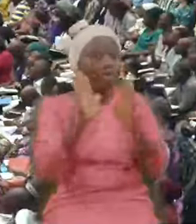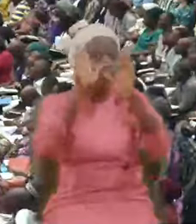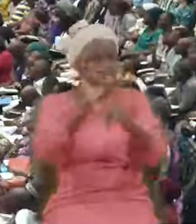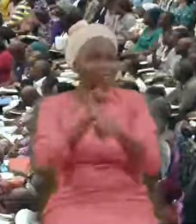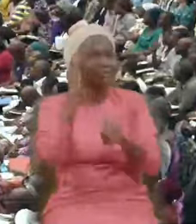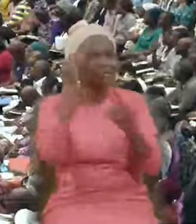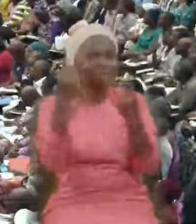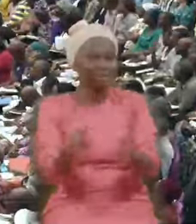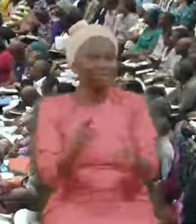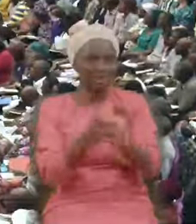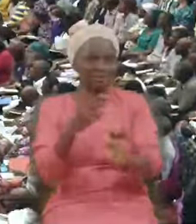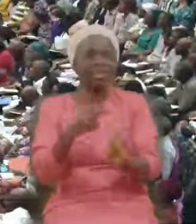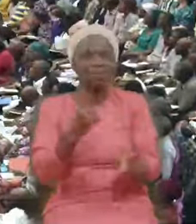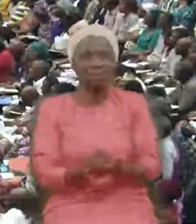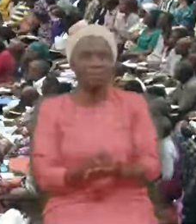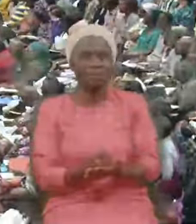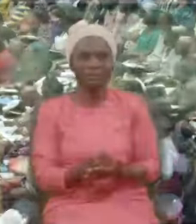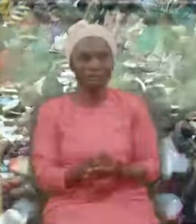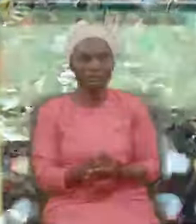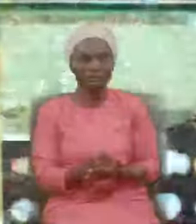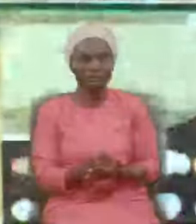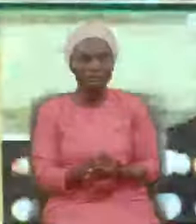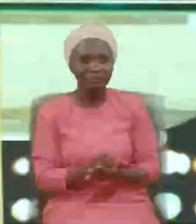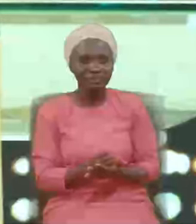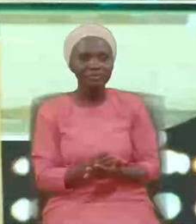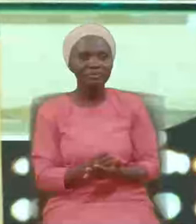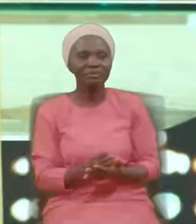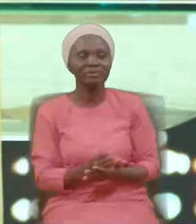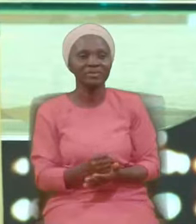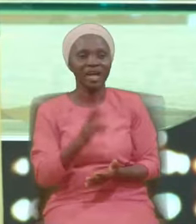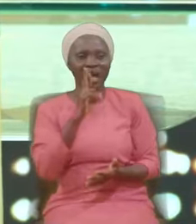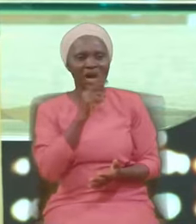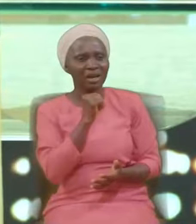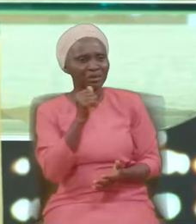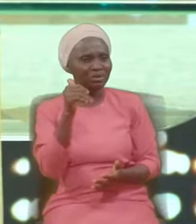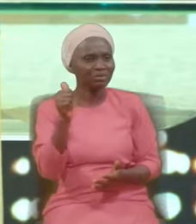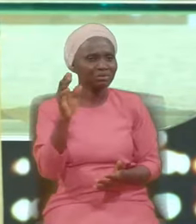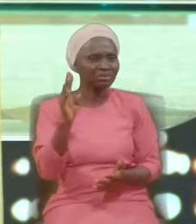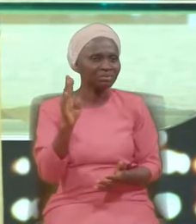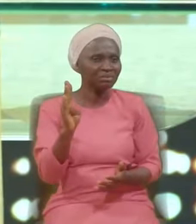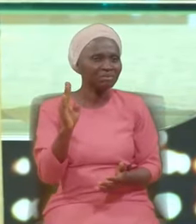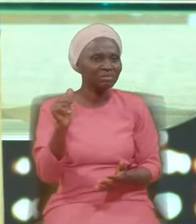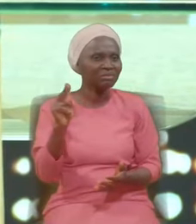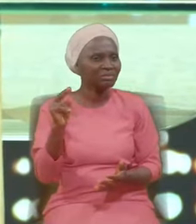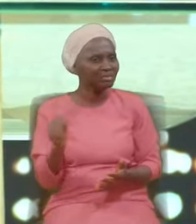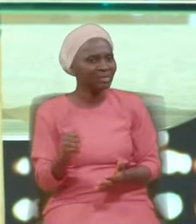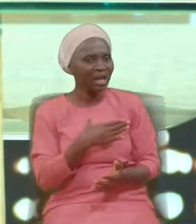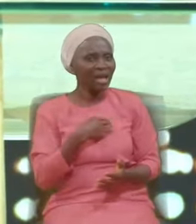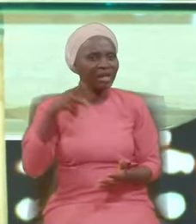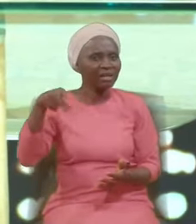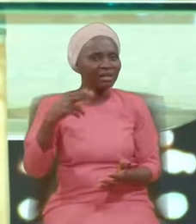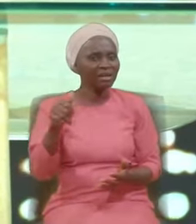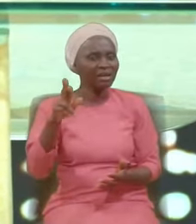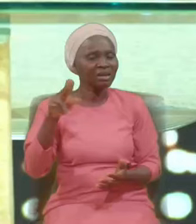viendra. Et d'ici que les fleuves de Damas, l'Abana et le Papa ne valent-ils pas mieux